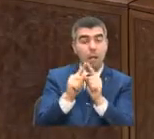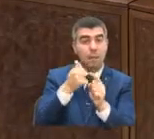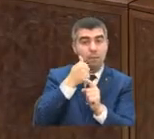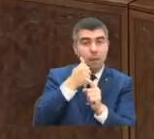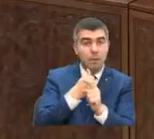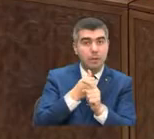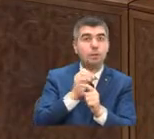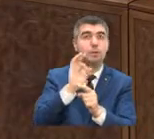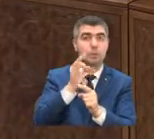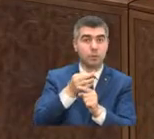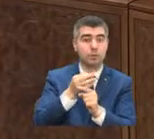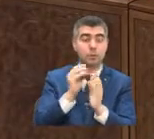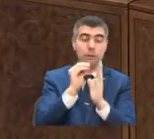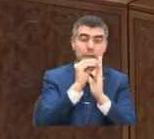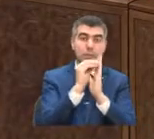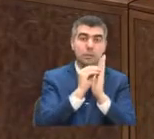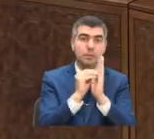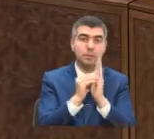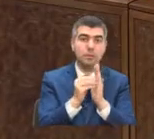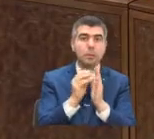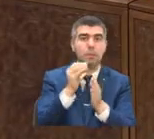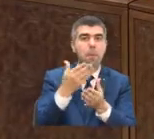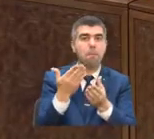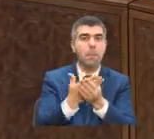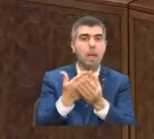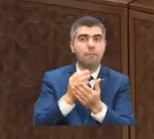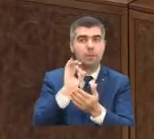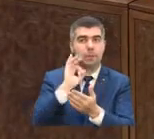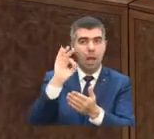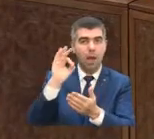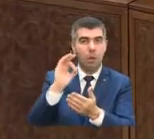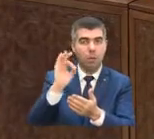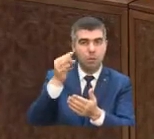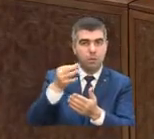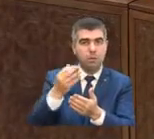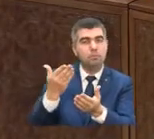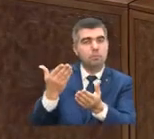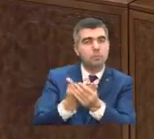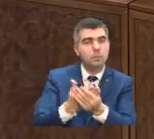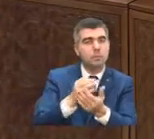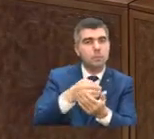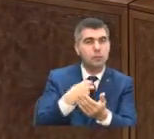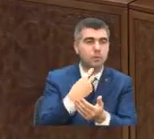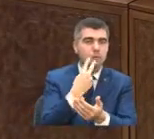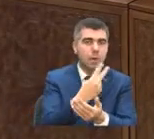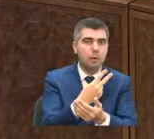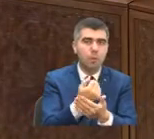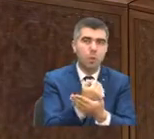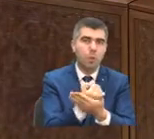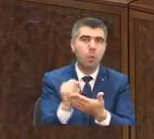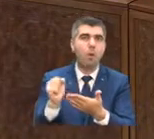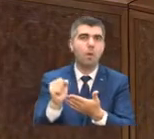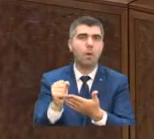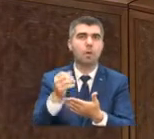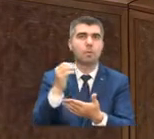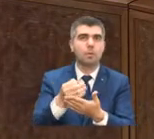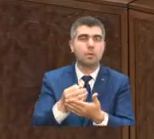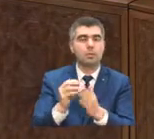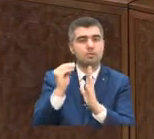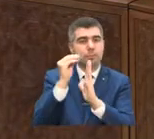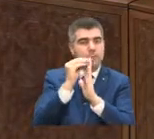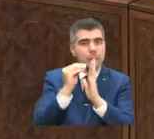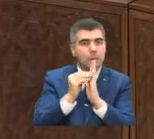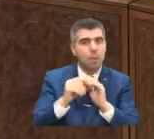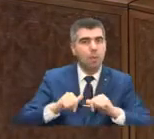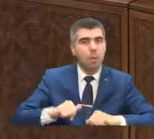ديال تصنيف المقاولات الوطني، ما غيبقاش العبث. لا كاين واحد الهامش ديال العبث ان شاء الله الان في اطار التصنيف اللي مع وزاره